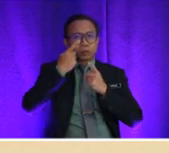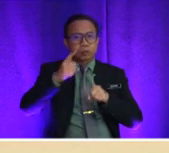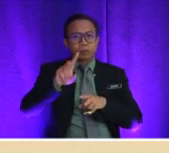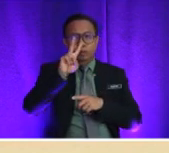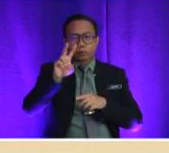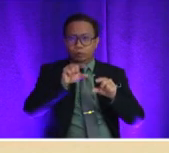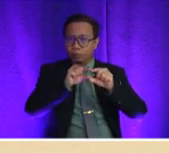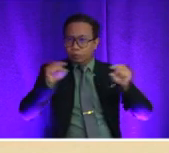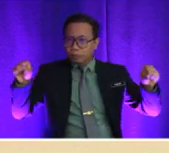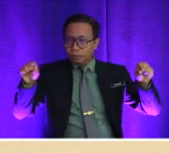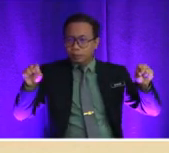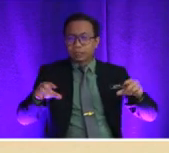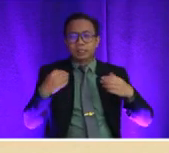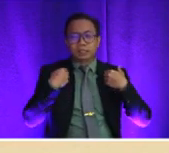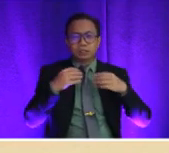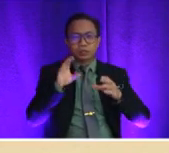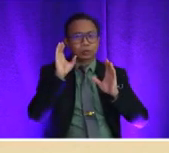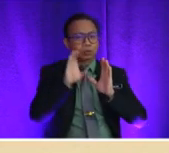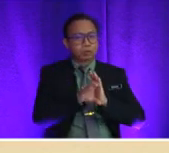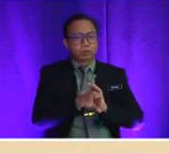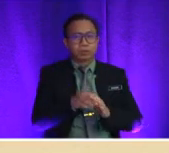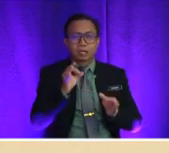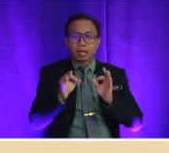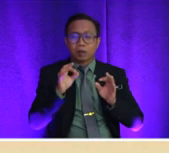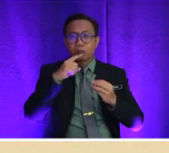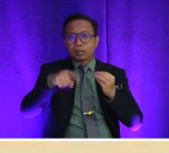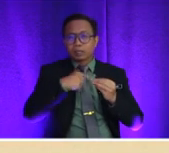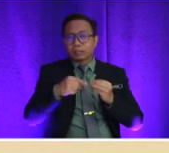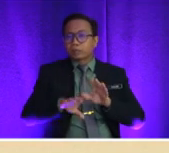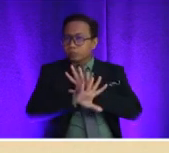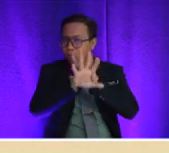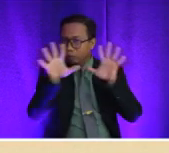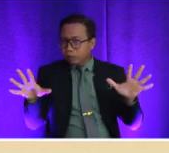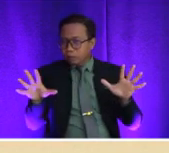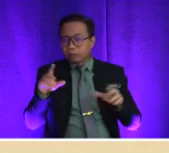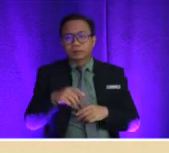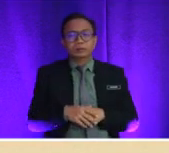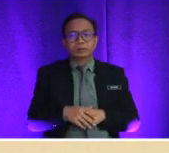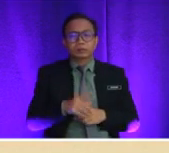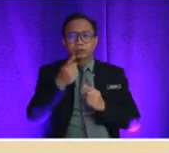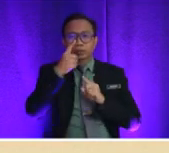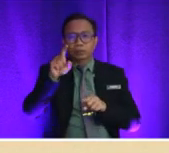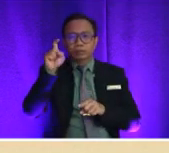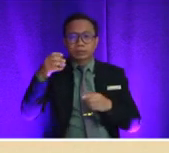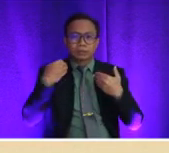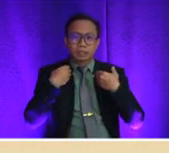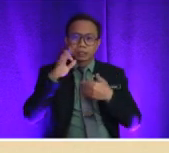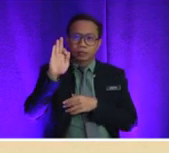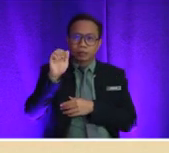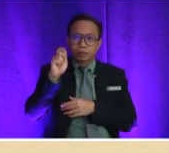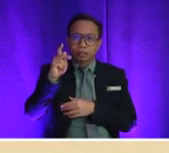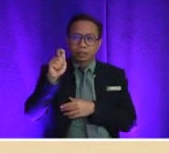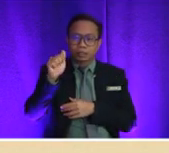dua Uraian atau besi dengan contoh Jika seorang berkaitan dengan Terangkan maka jawaban masih ada fakta dan sebab